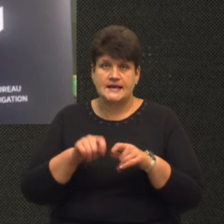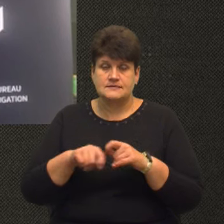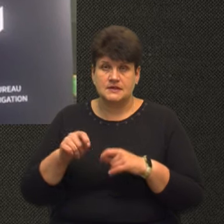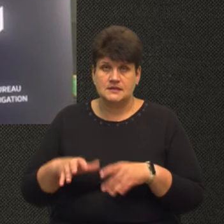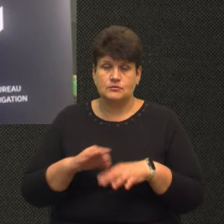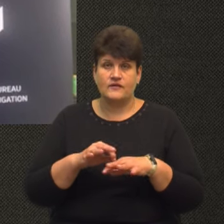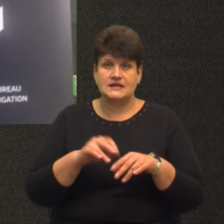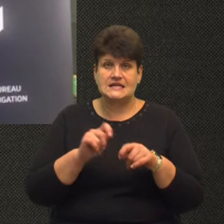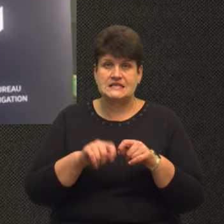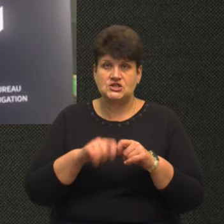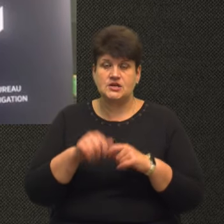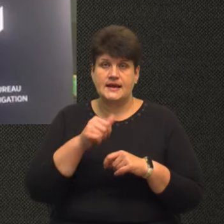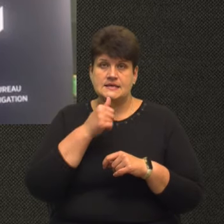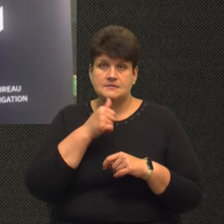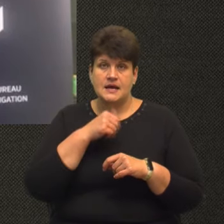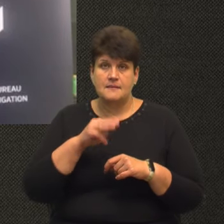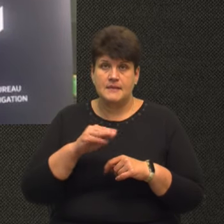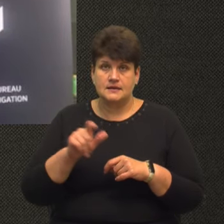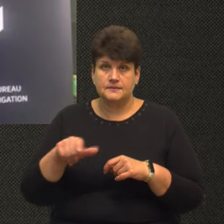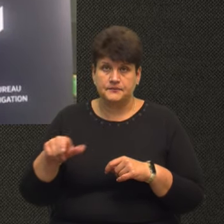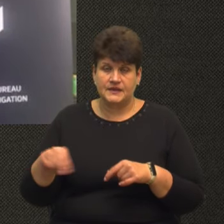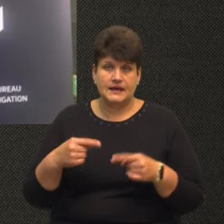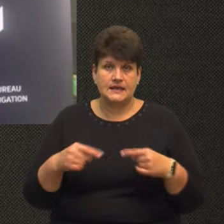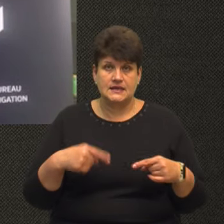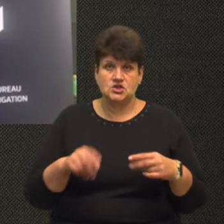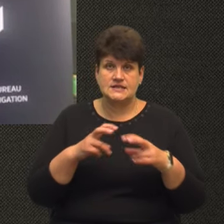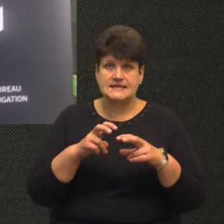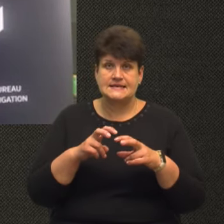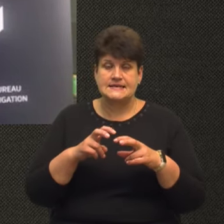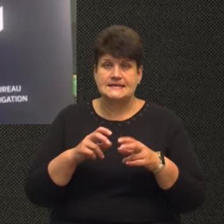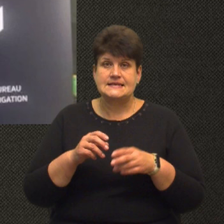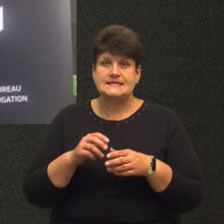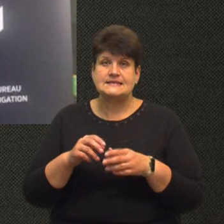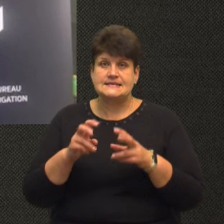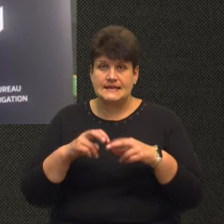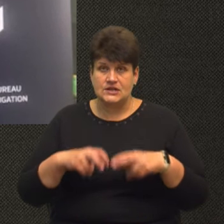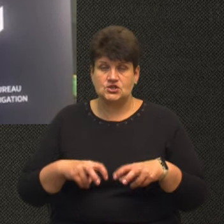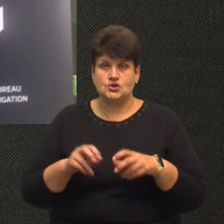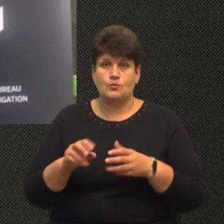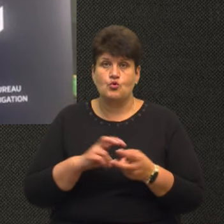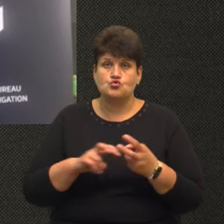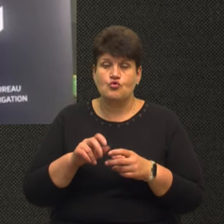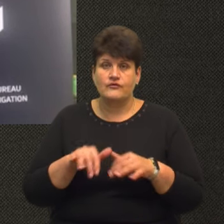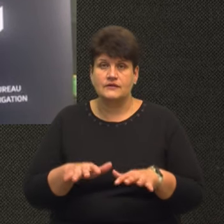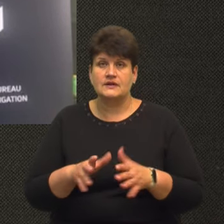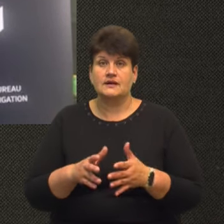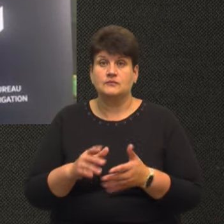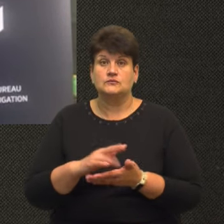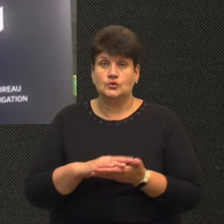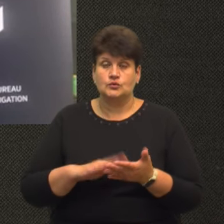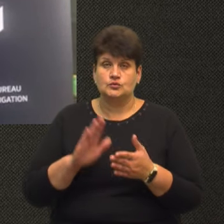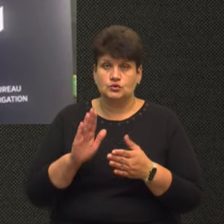слідчі експерименти з потерпілими та інші слі черозшукові дії власне слідчі дії тривають і будуть встановлені усі